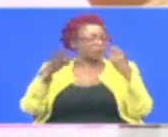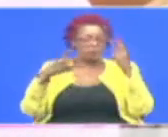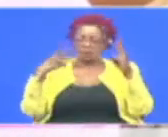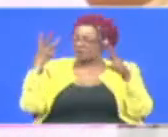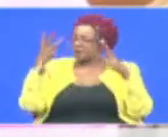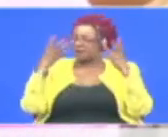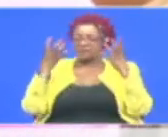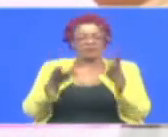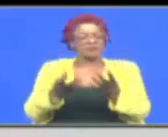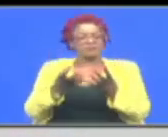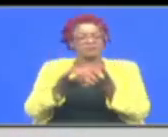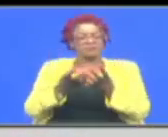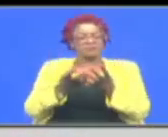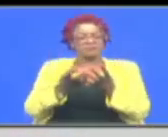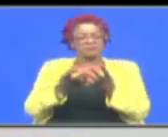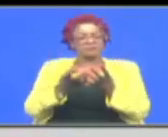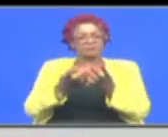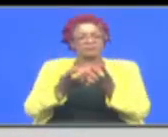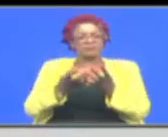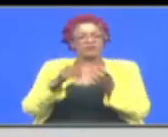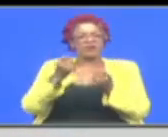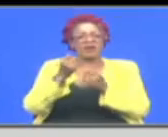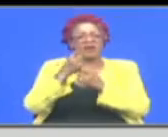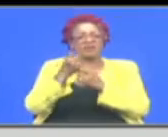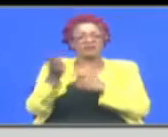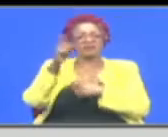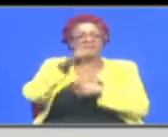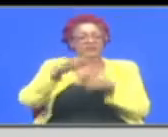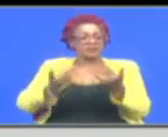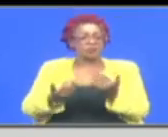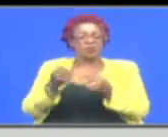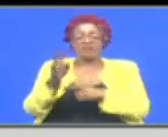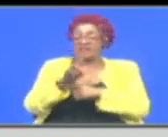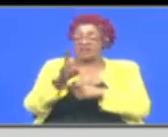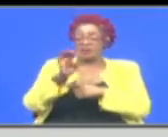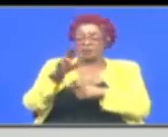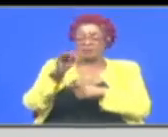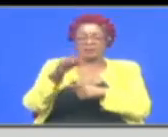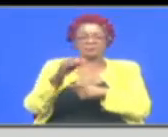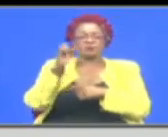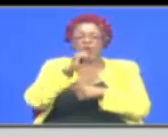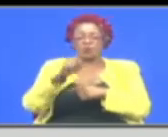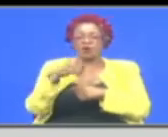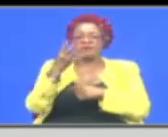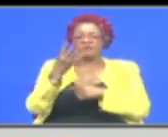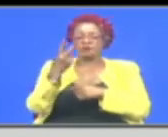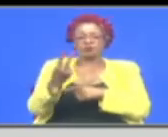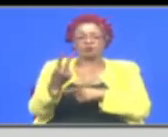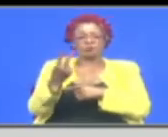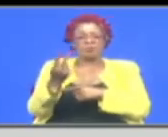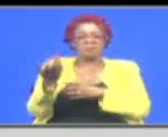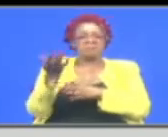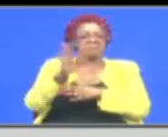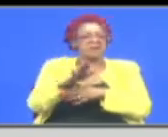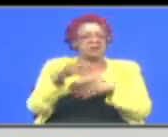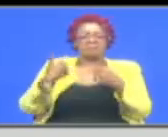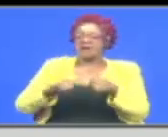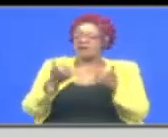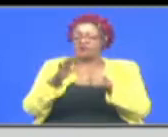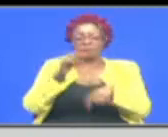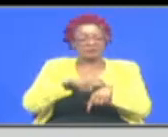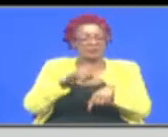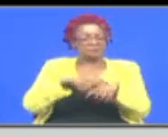wazi. Kwa siku 11 sasa, Veronica mwenye miaka 42 hajarudi hapa tangu aondoke kwenda kwa